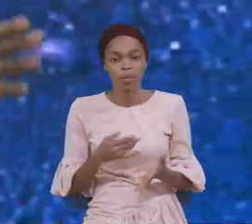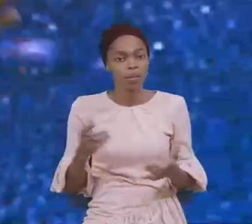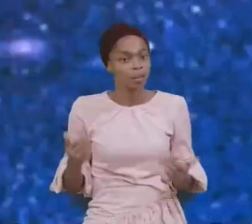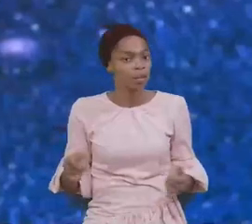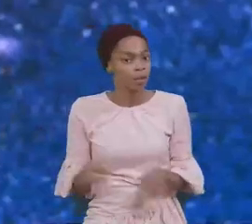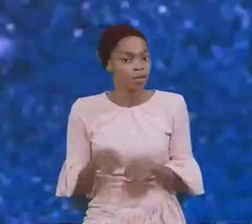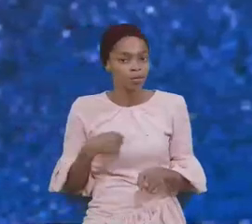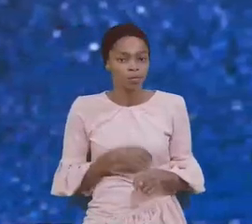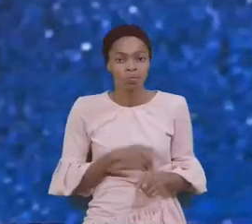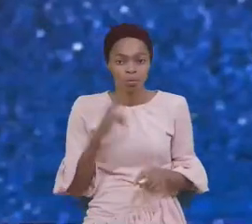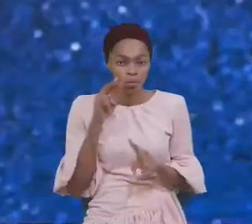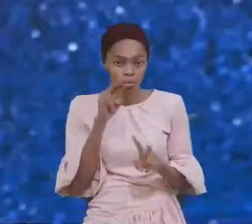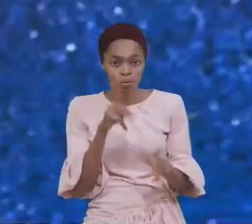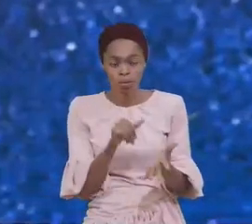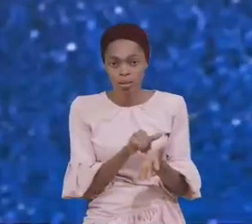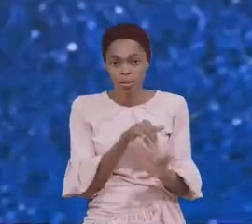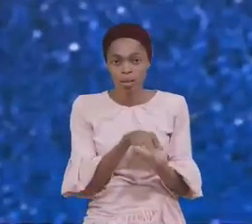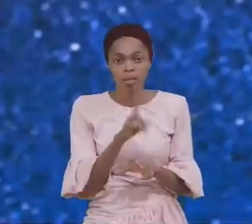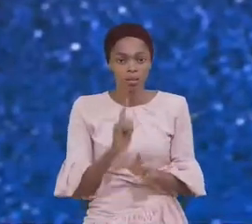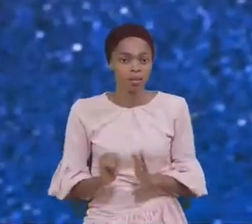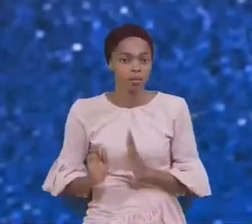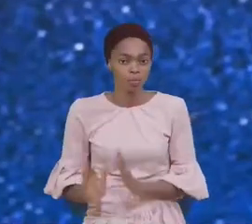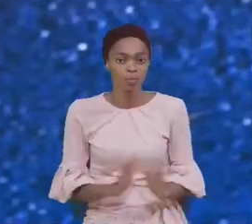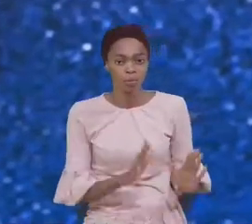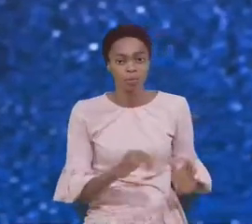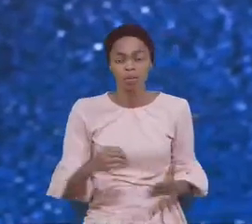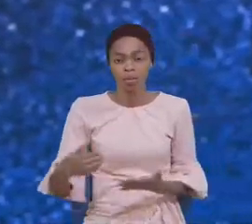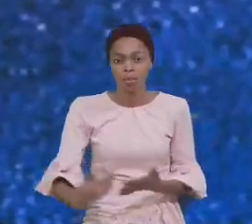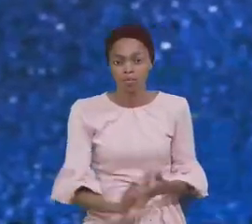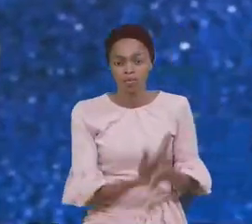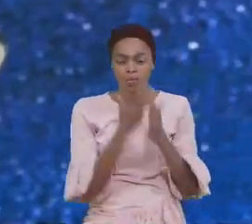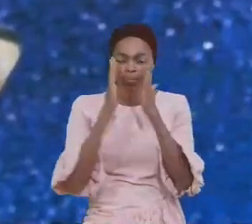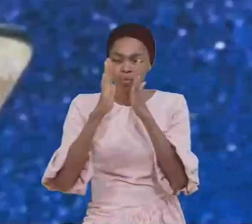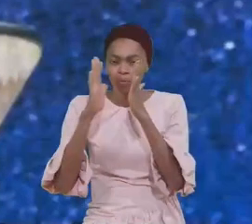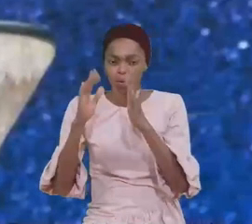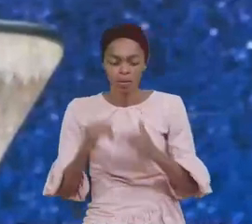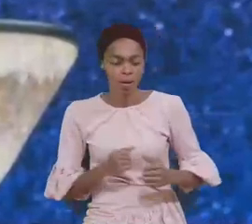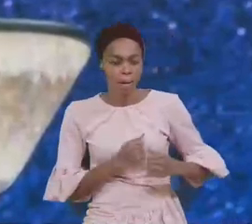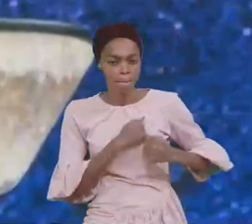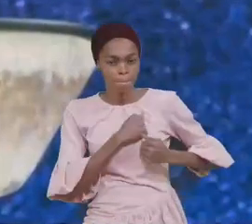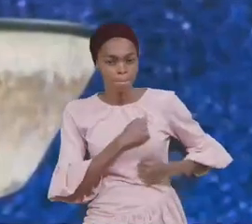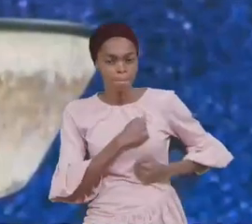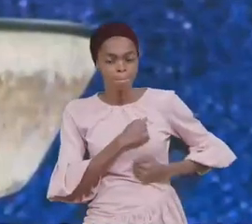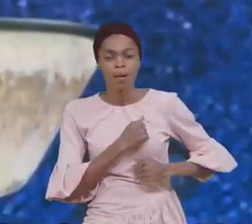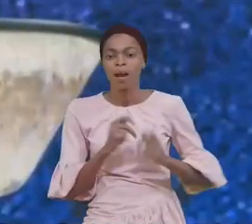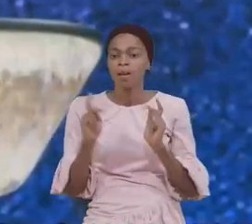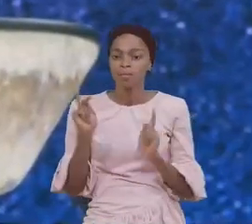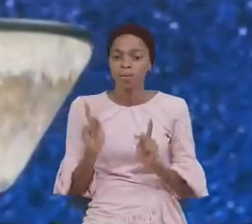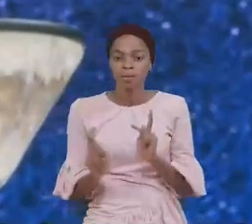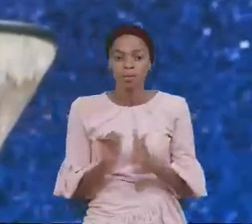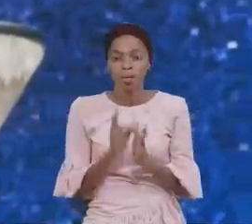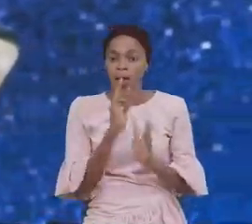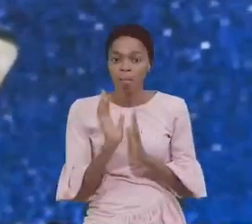préparation, une préparation focalisée, une nouvelle préparation, les gens fortifiés qui se préparent